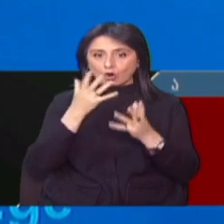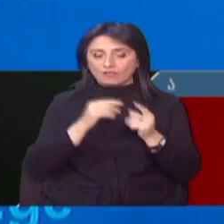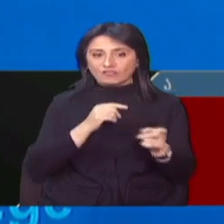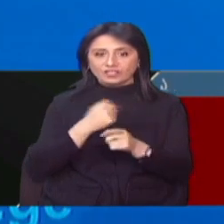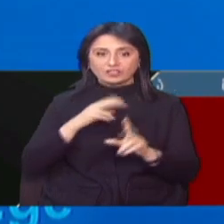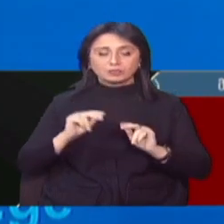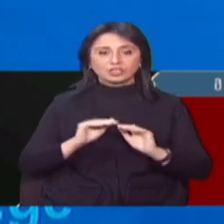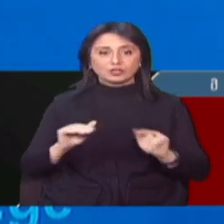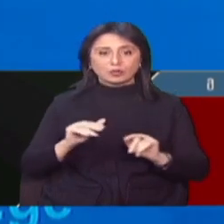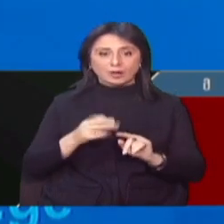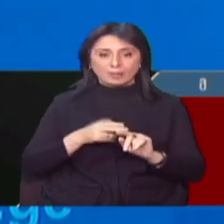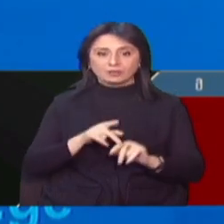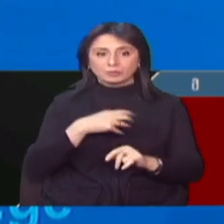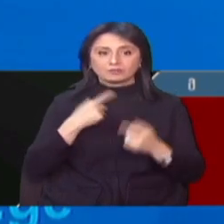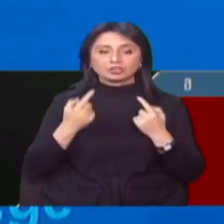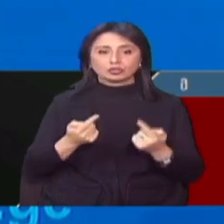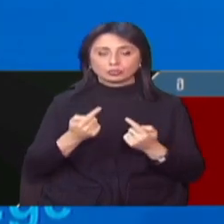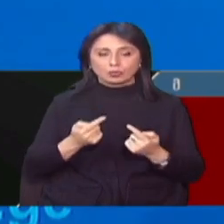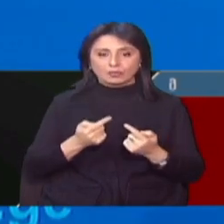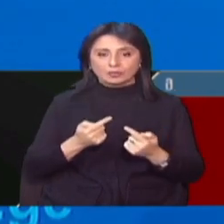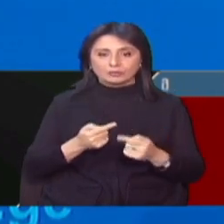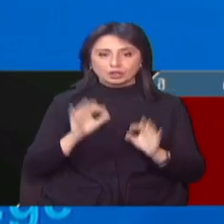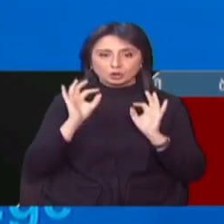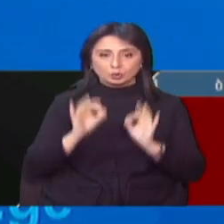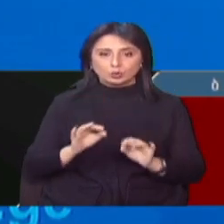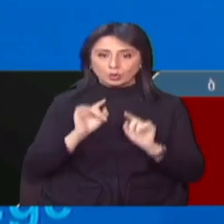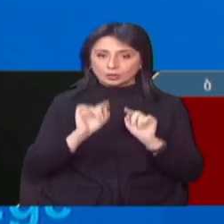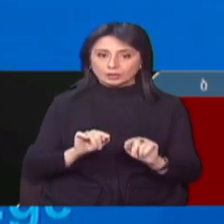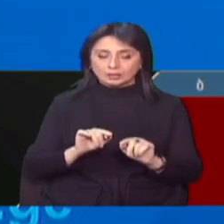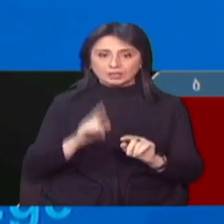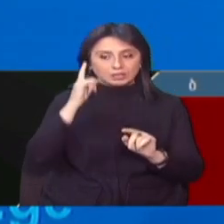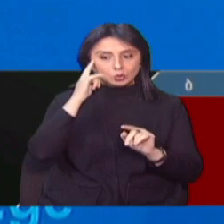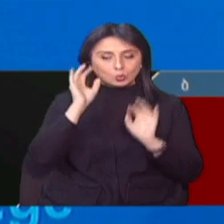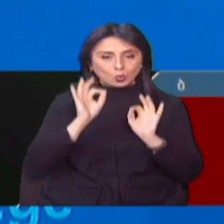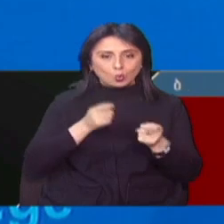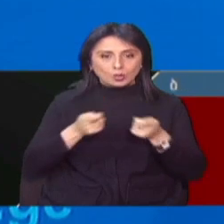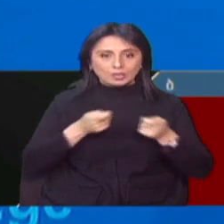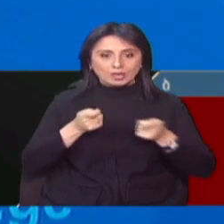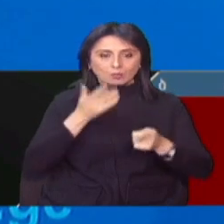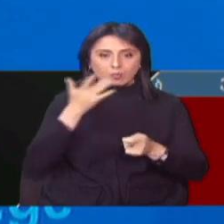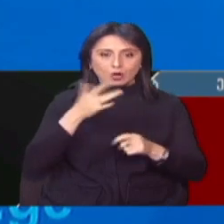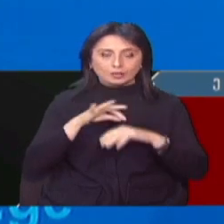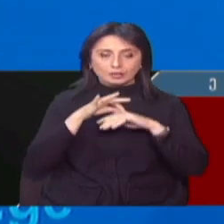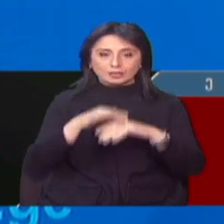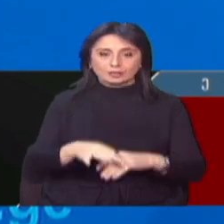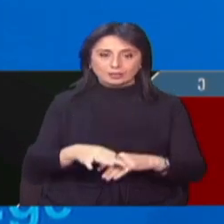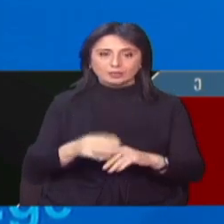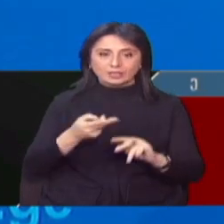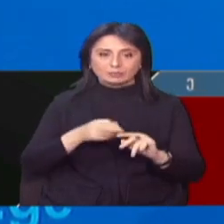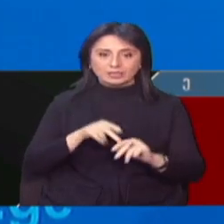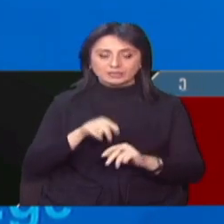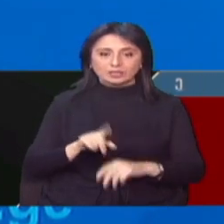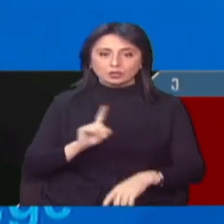în și dobis tu este, am itomat salit în șolovani, storedați, gonieri, politic izgatareba,